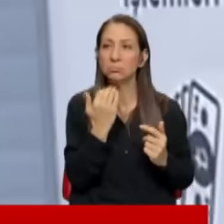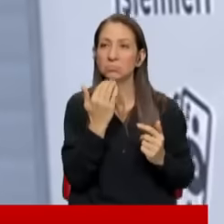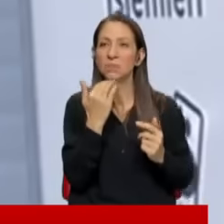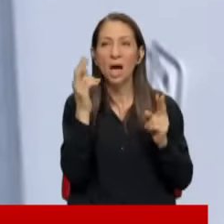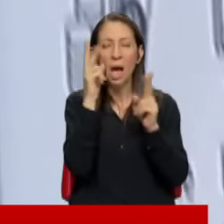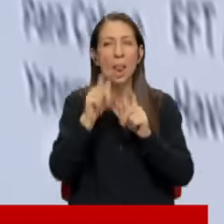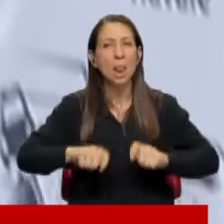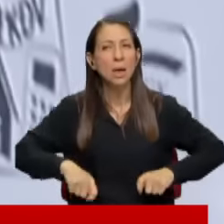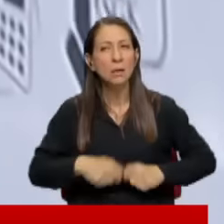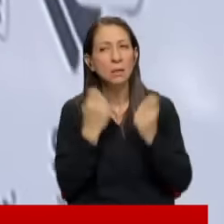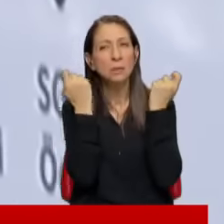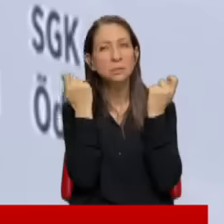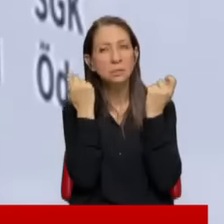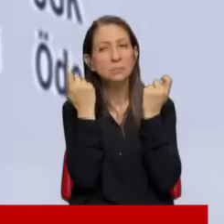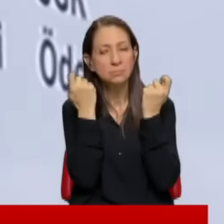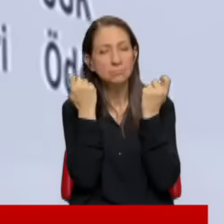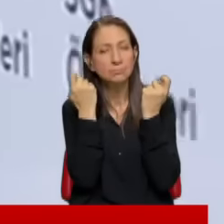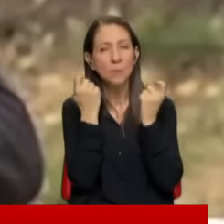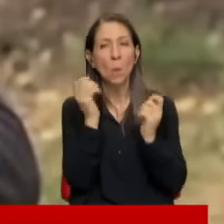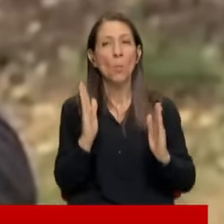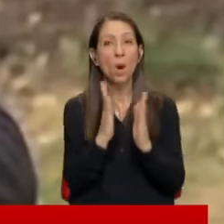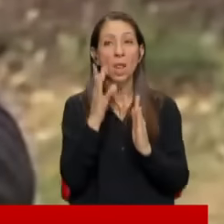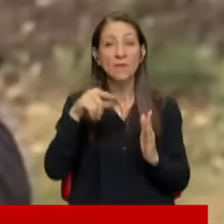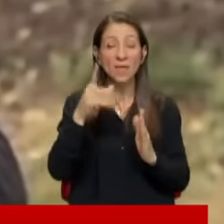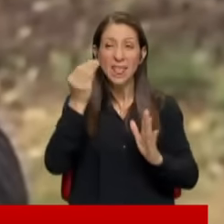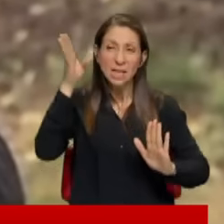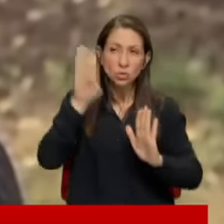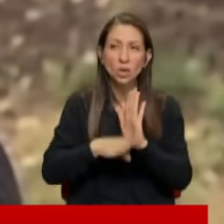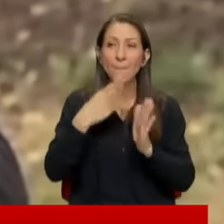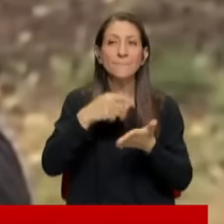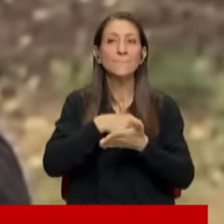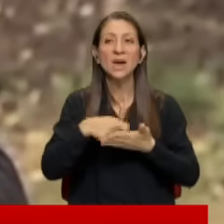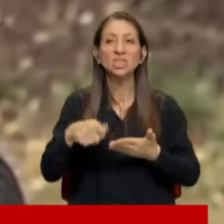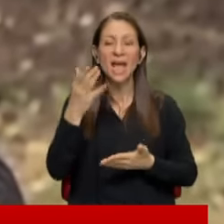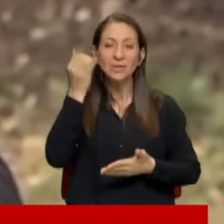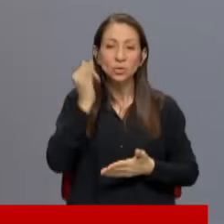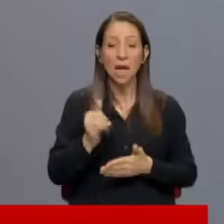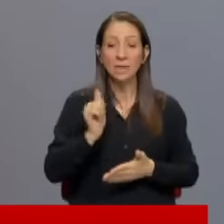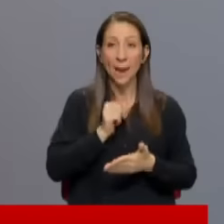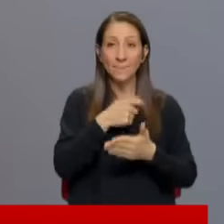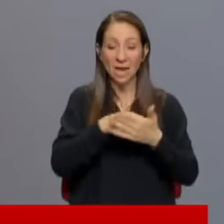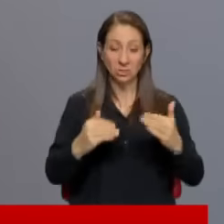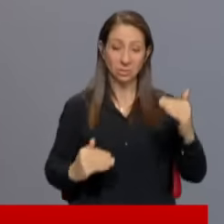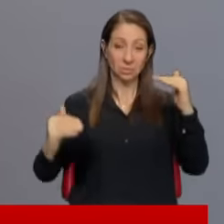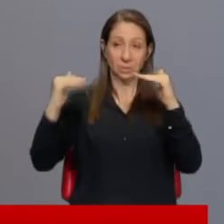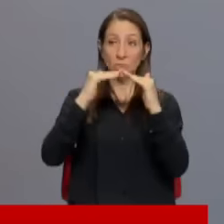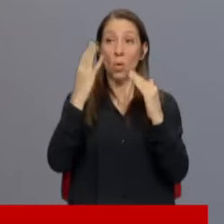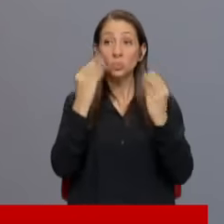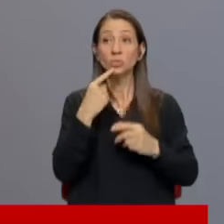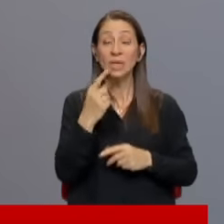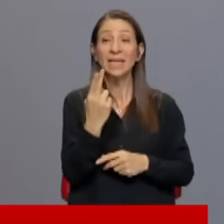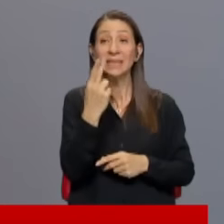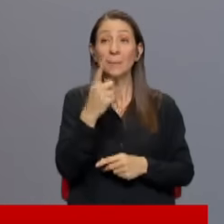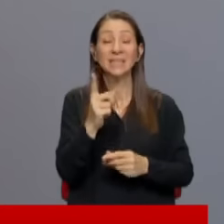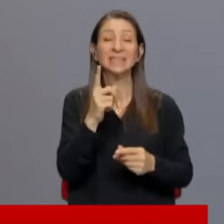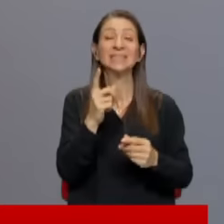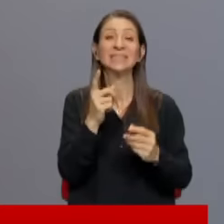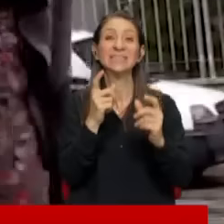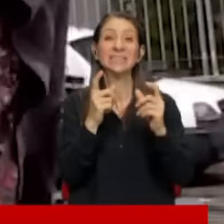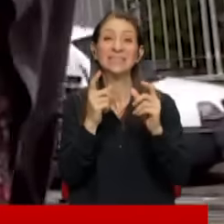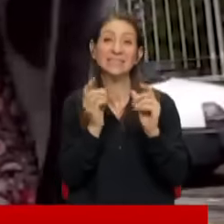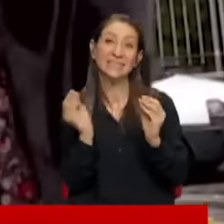hayal kırıklığıyla sandık başına gitti. Muhalefet en düşük emekli maaşı en az asgari ücret kadar olsun diye 7 bin lira